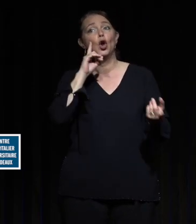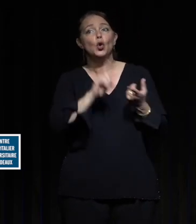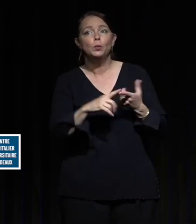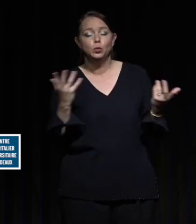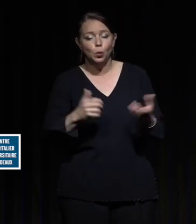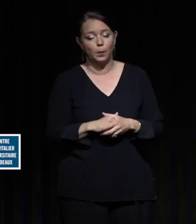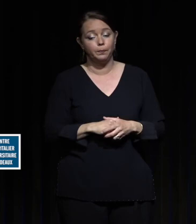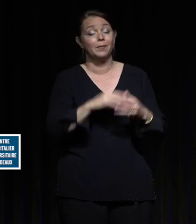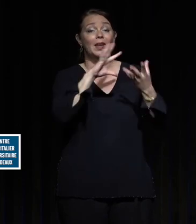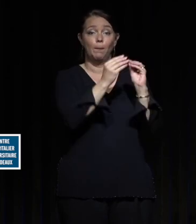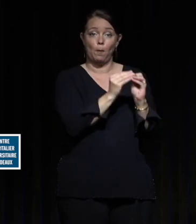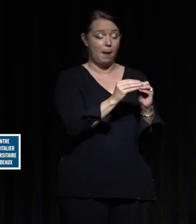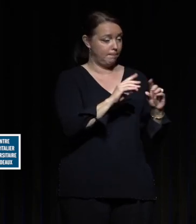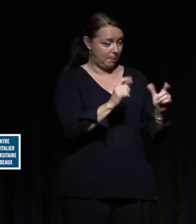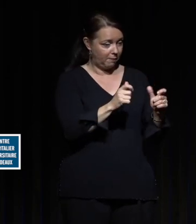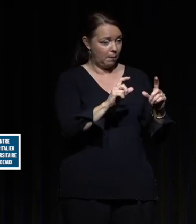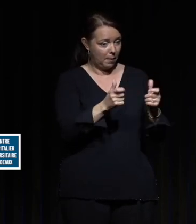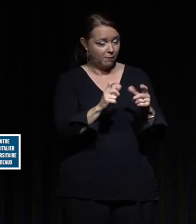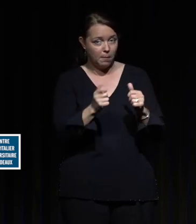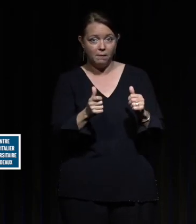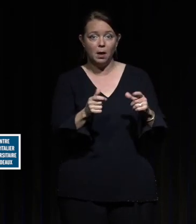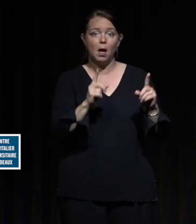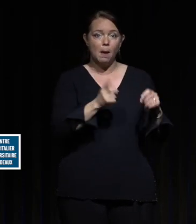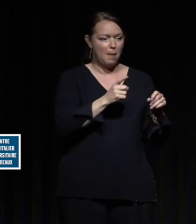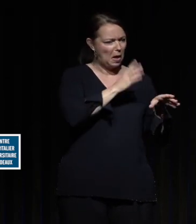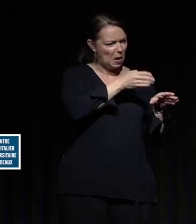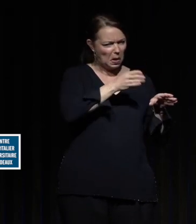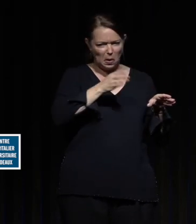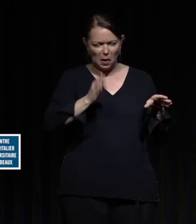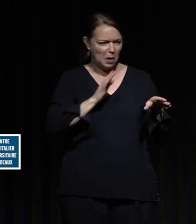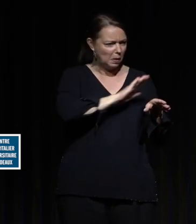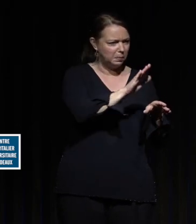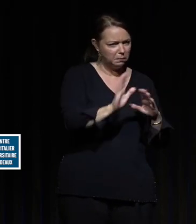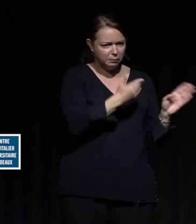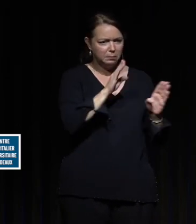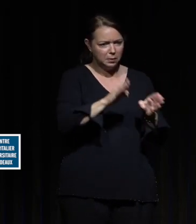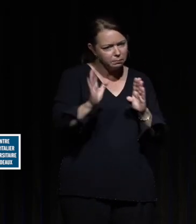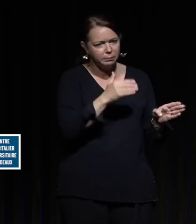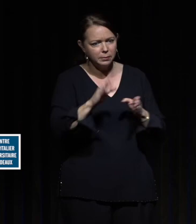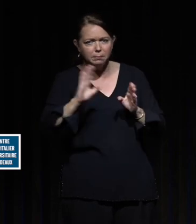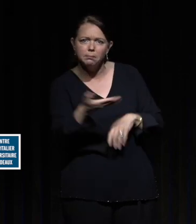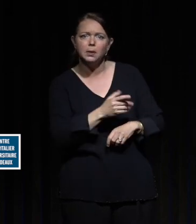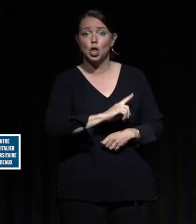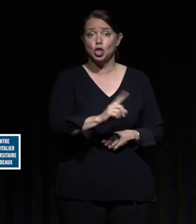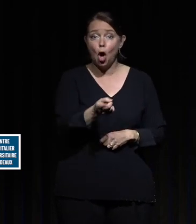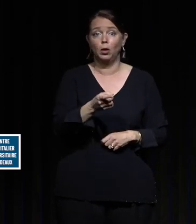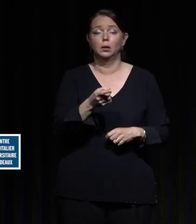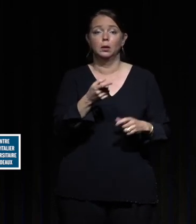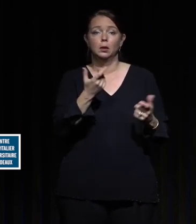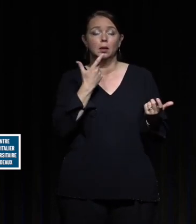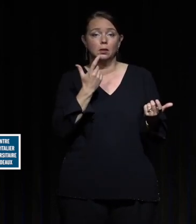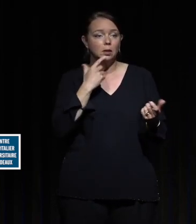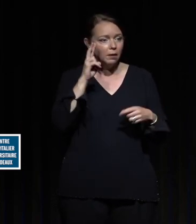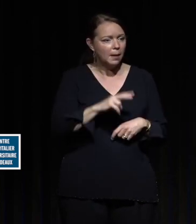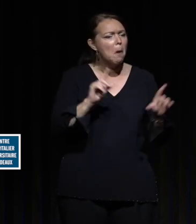des problèmes un à un et ne pas saucissonner toujours des actes. C'est-à-dire, il faut qu'on essaie de voir que tout ne va pas aller toujours à